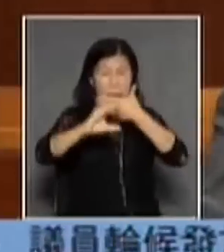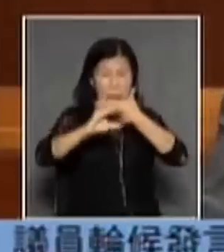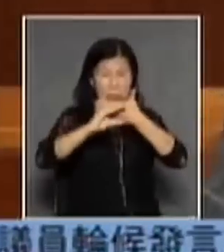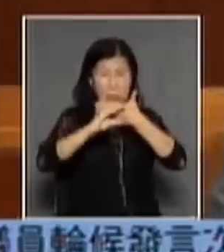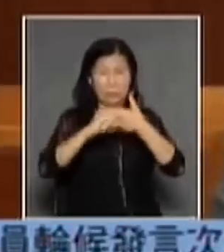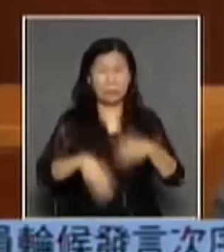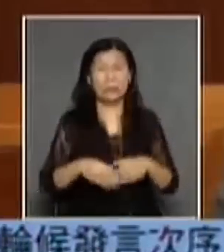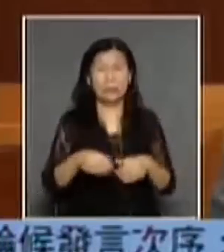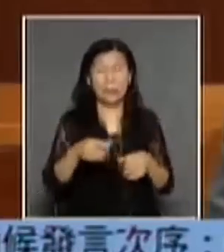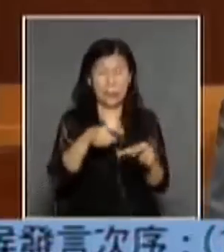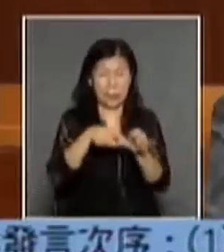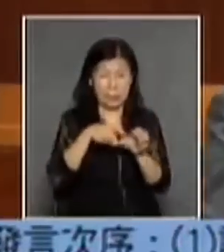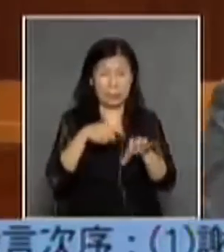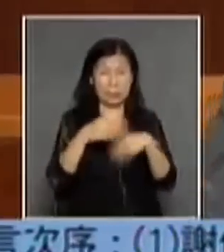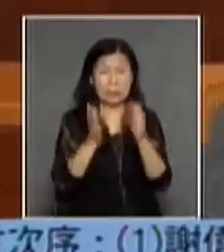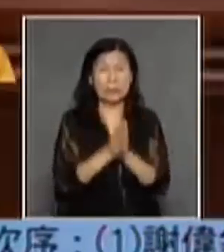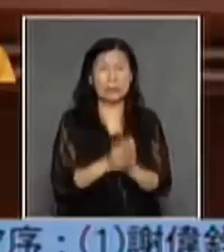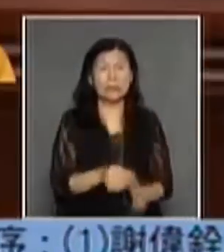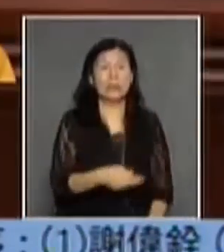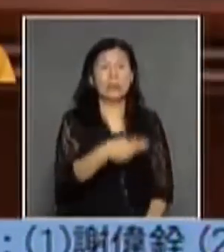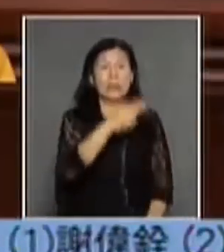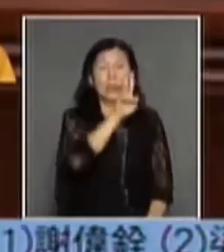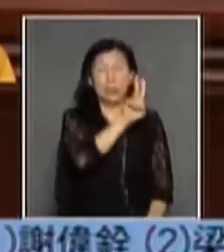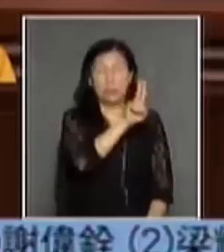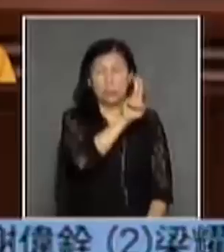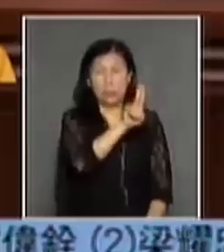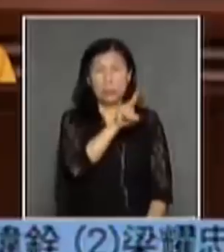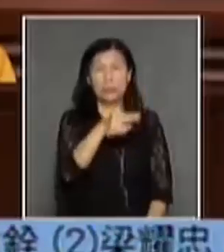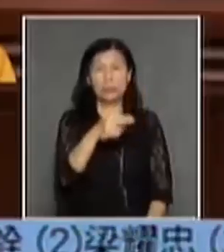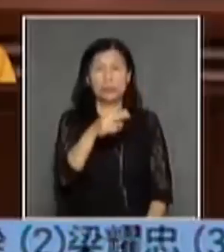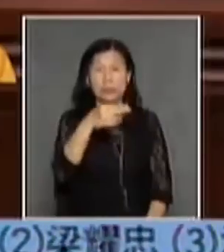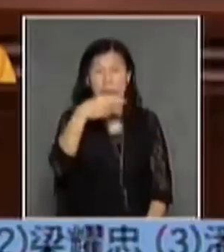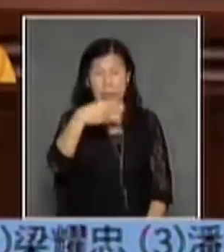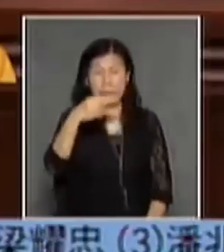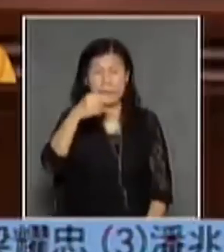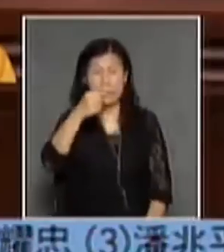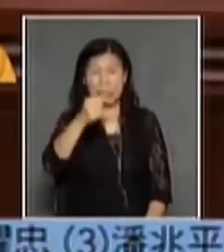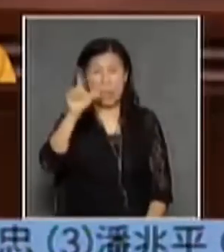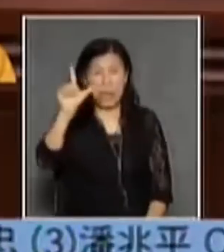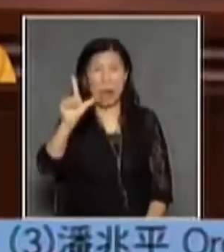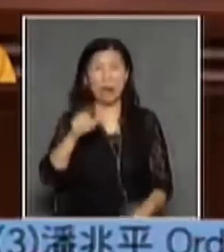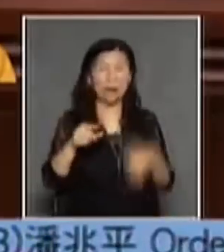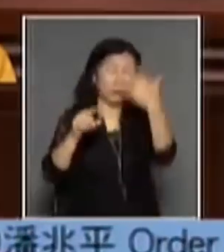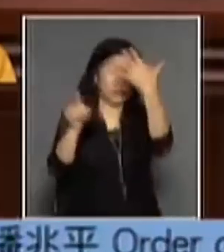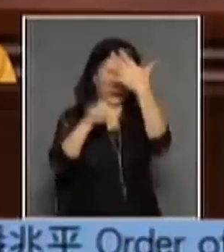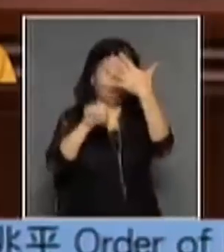你收了 UGC 五千万 ，UGL 五千万，